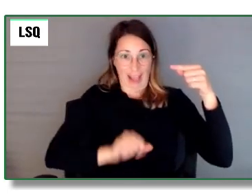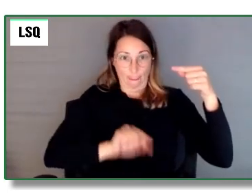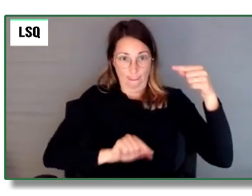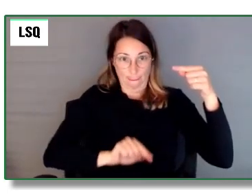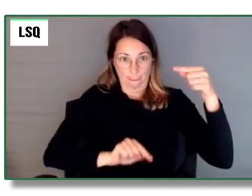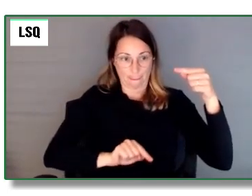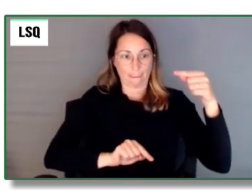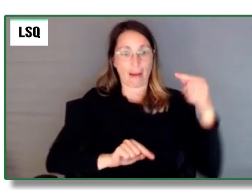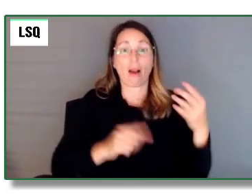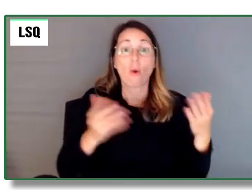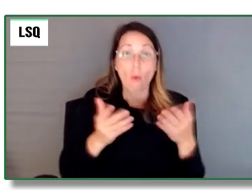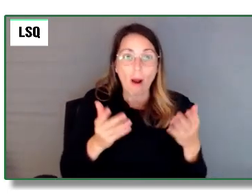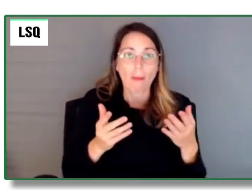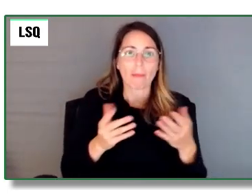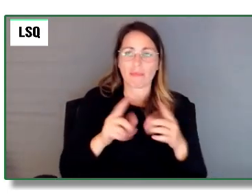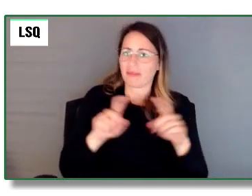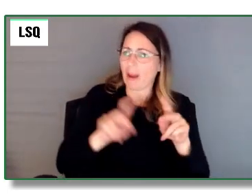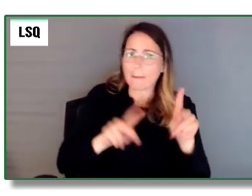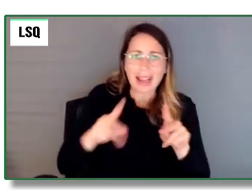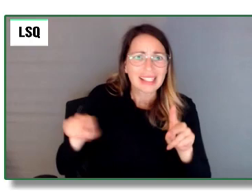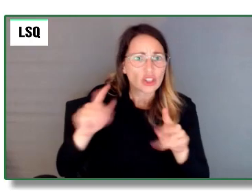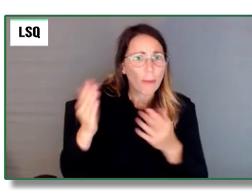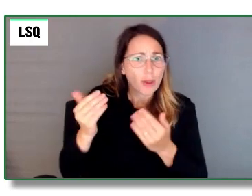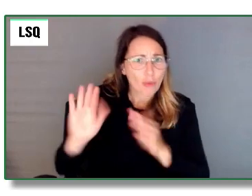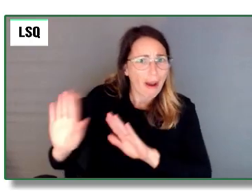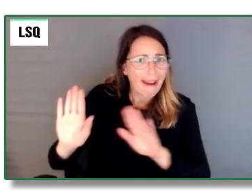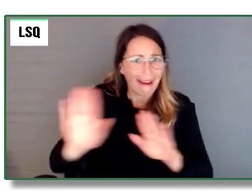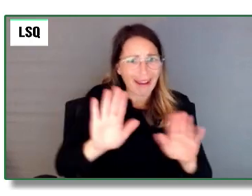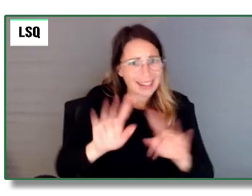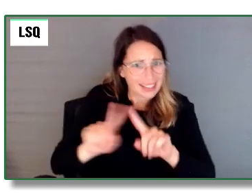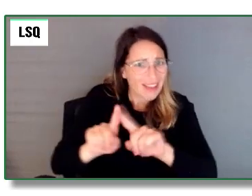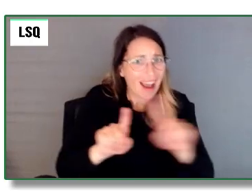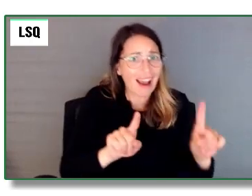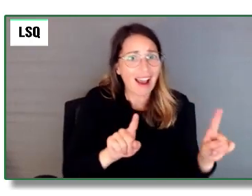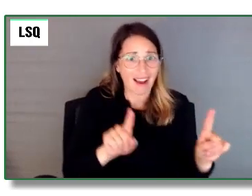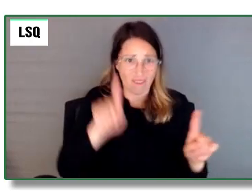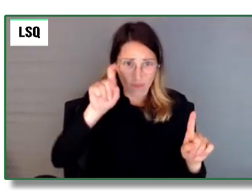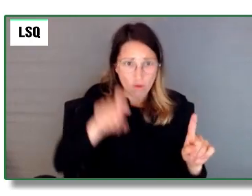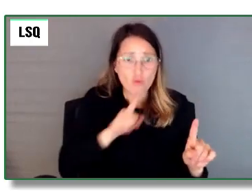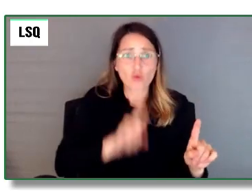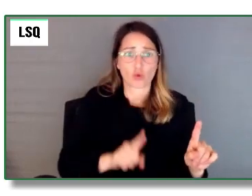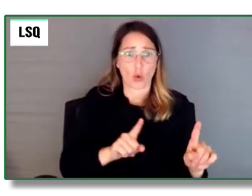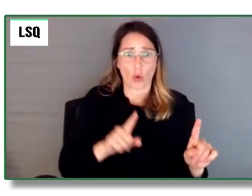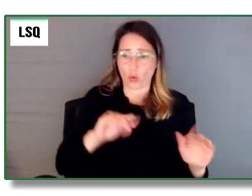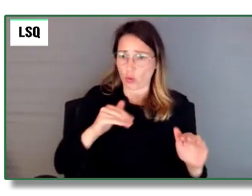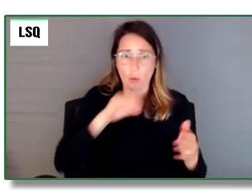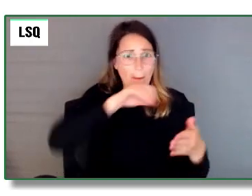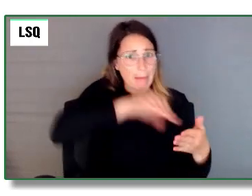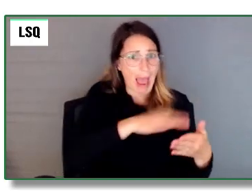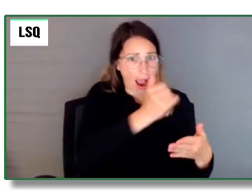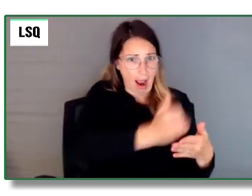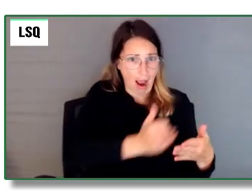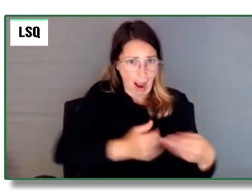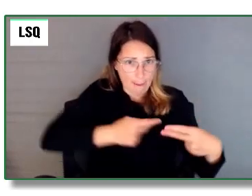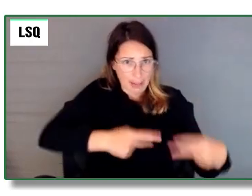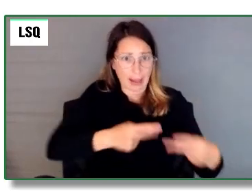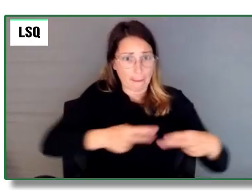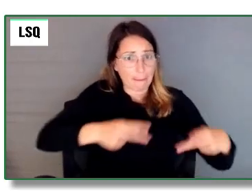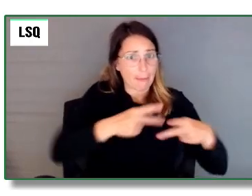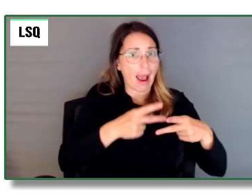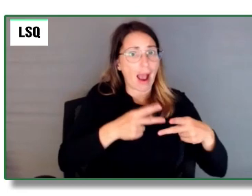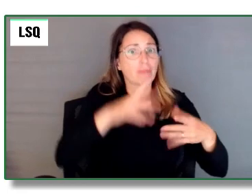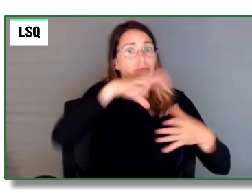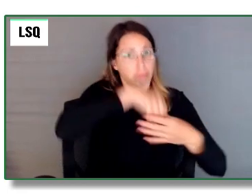besoins différents et nous devons nous assurer que nos plans pour les parcs comprennent une sensibilisation, une compréhension de ces